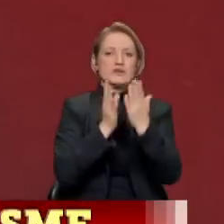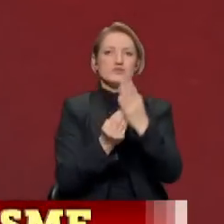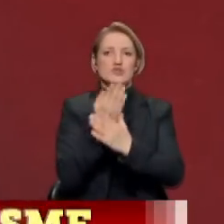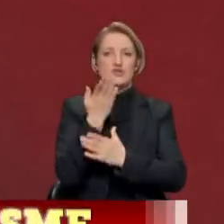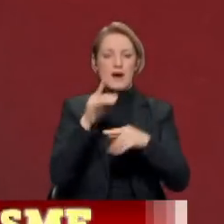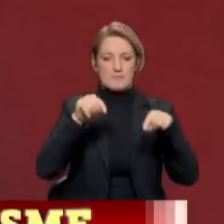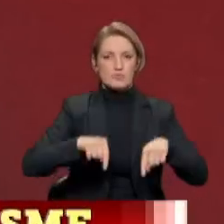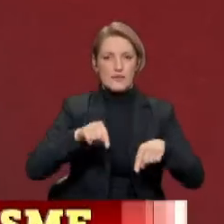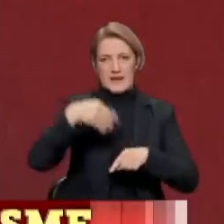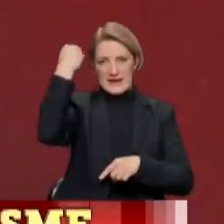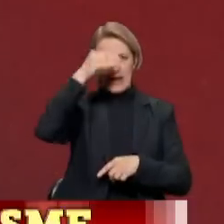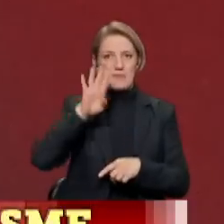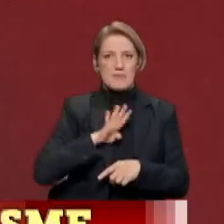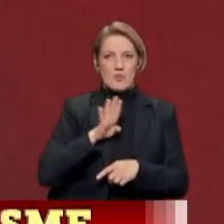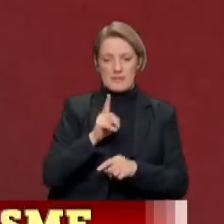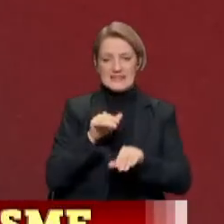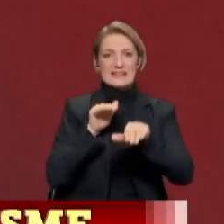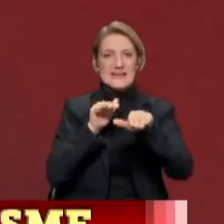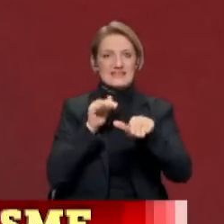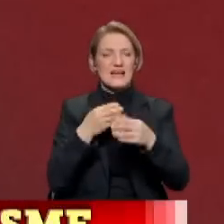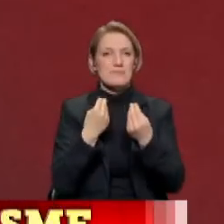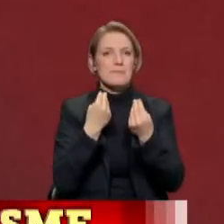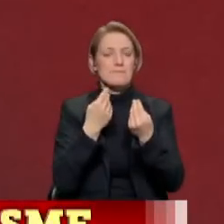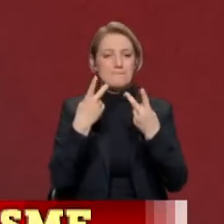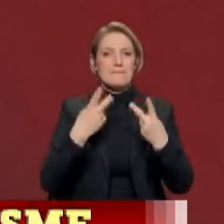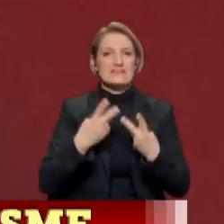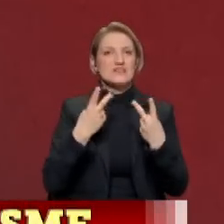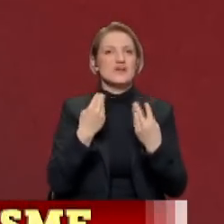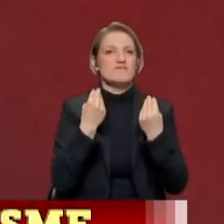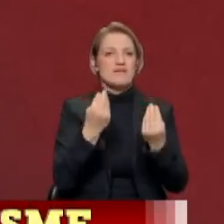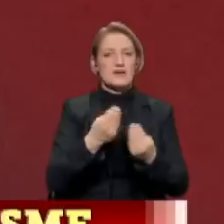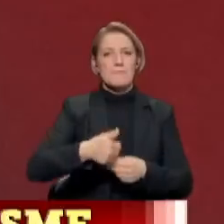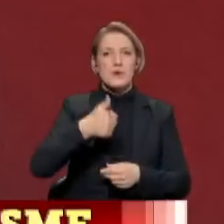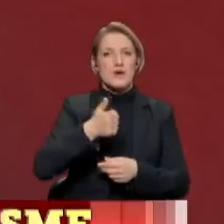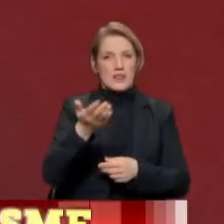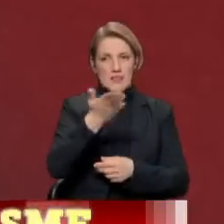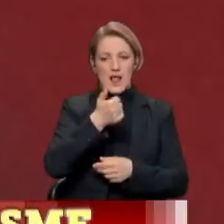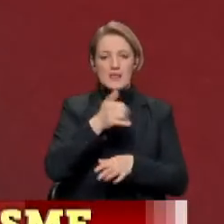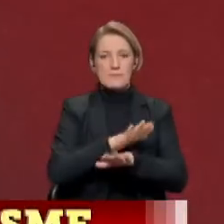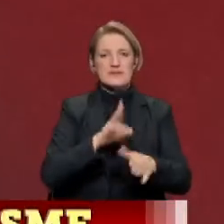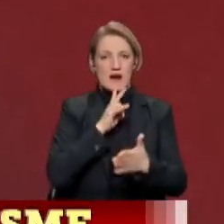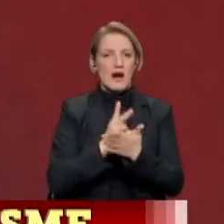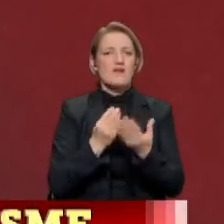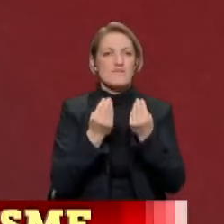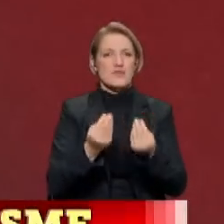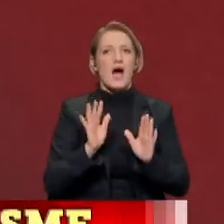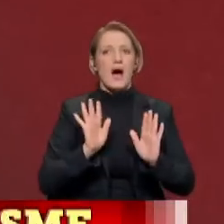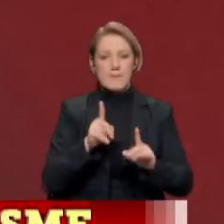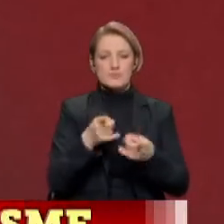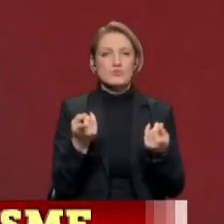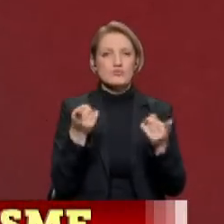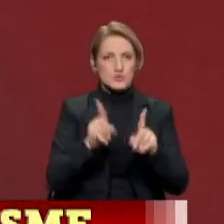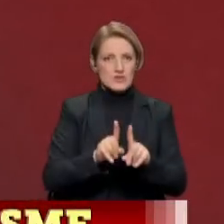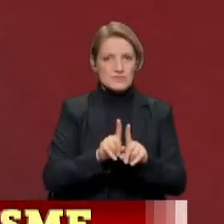Şimdi burada Ekrem İmamoğlu'na bir destek mesajı verecek. Yine liderler, yine altılı masa karar verecek ama bu buluşma